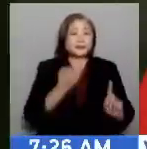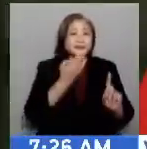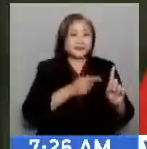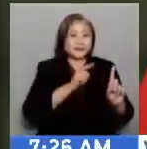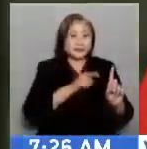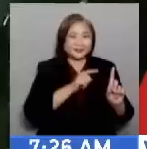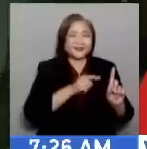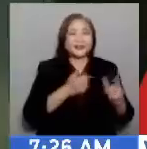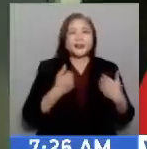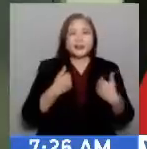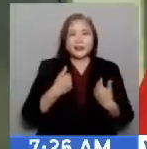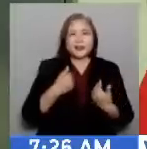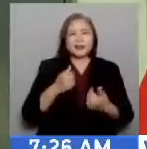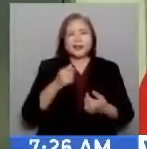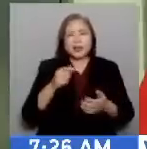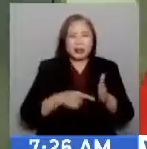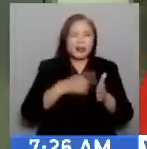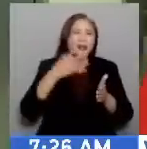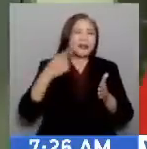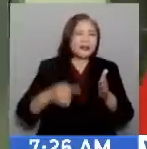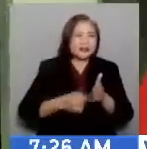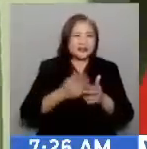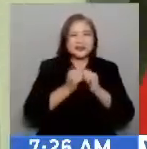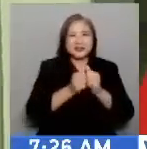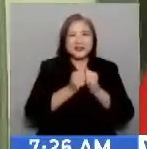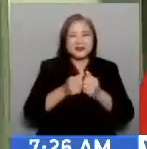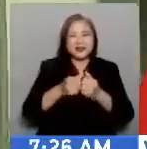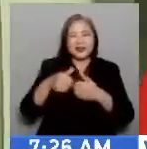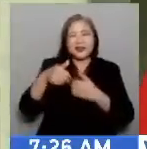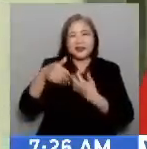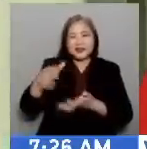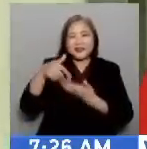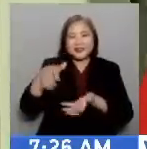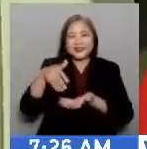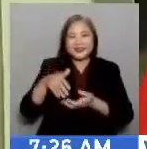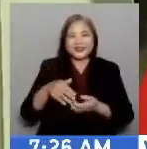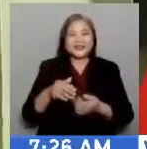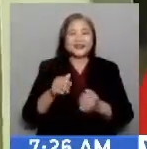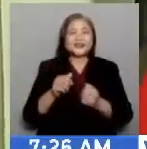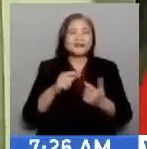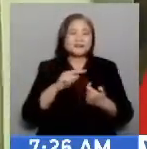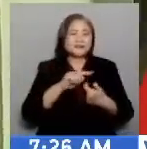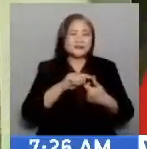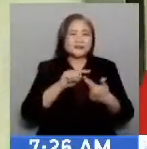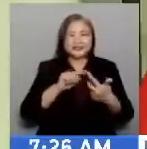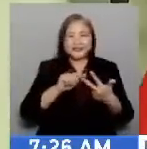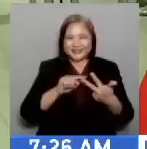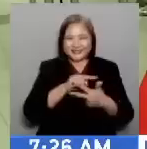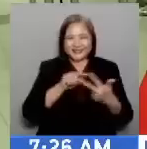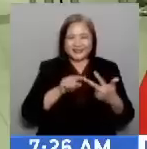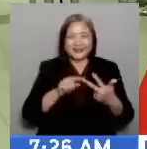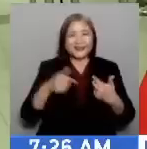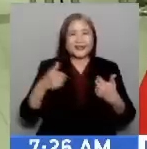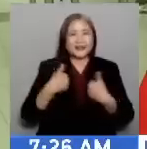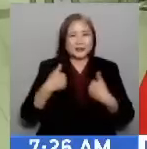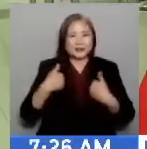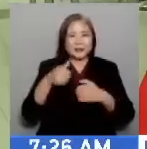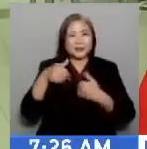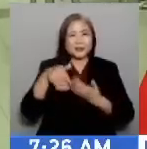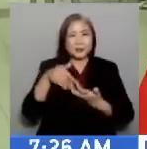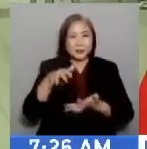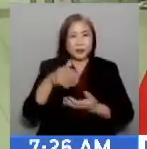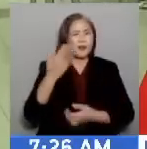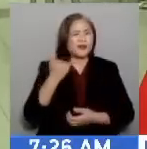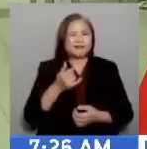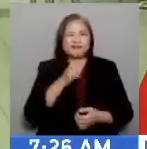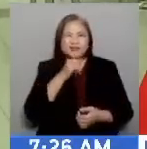maisama sa galaan ng mga alagang aso na sina Brownie, Whitey at Maxie. Madalas kasi hindi naman sila pwedeng ibiyahe sa mga pampublikong